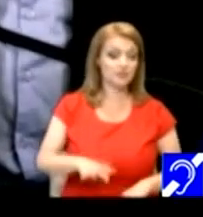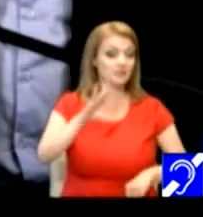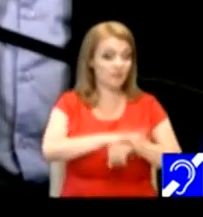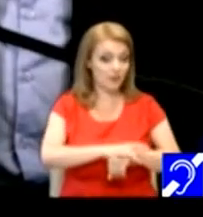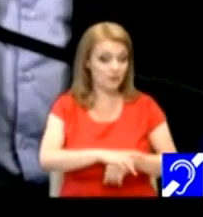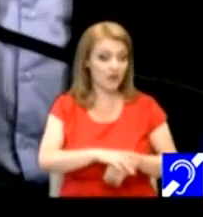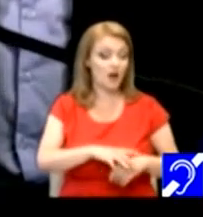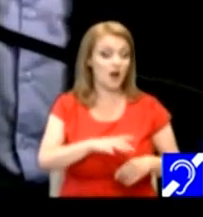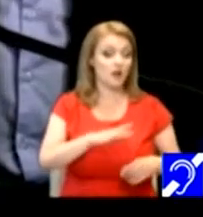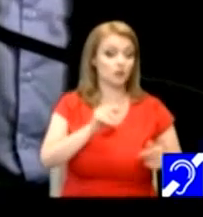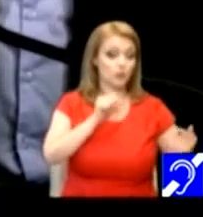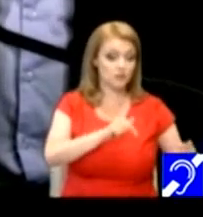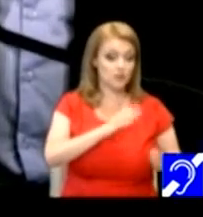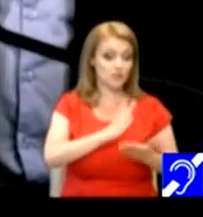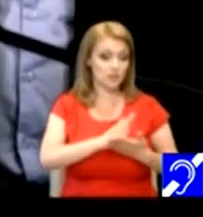Всъщност